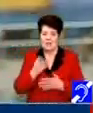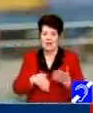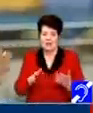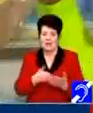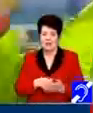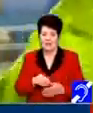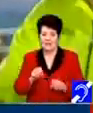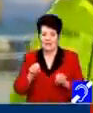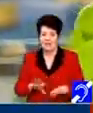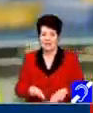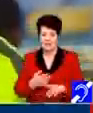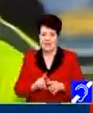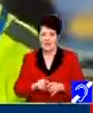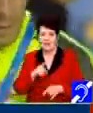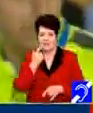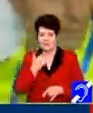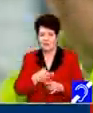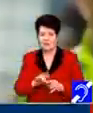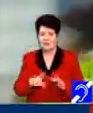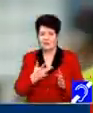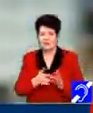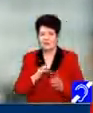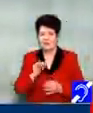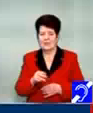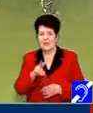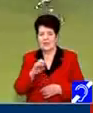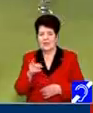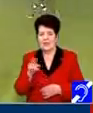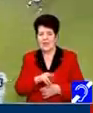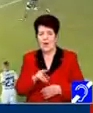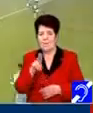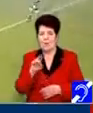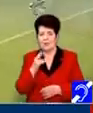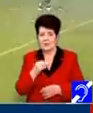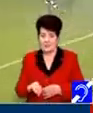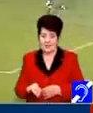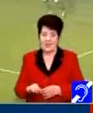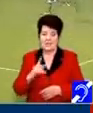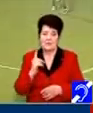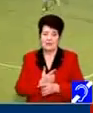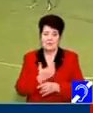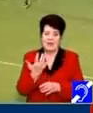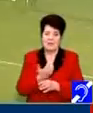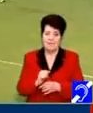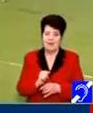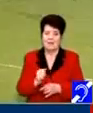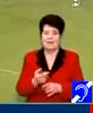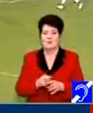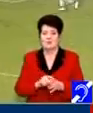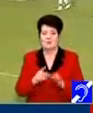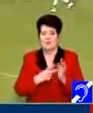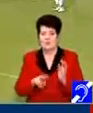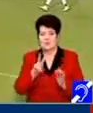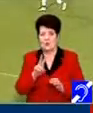reușita, considerând că mingea a trecut cu toată circumferința linia porții. Elevii lui Bratu și-au dublat avantajul în minutul